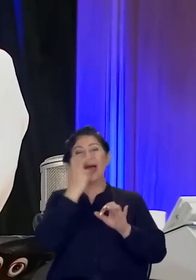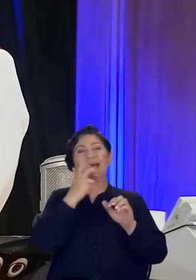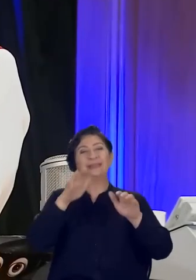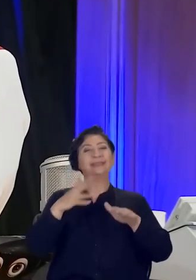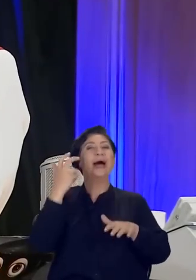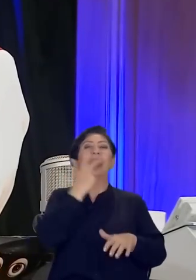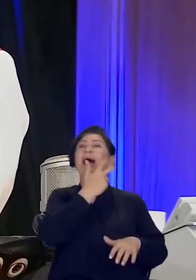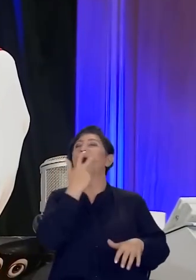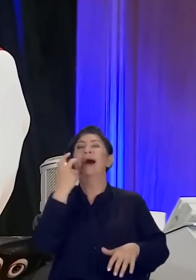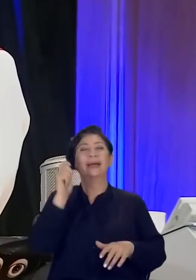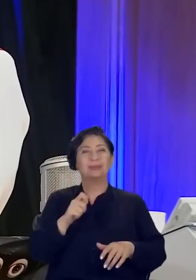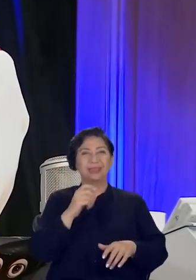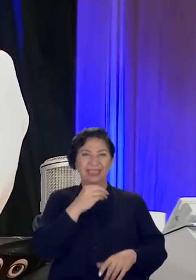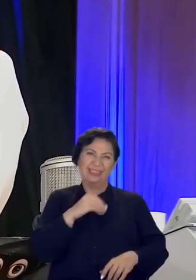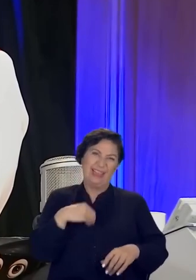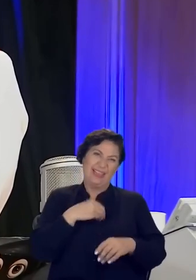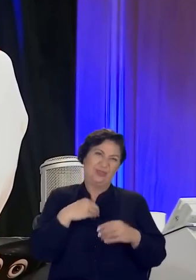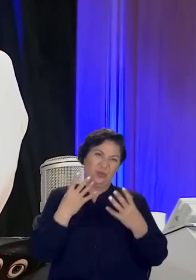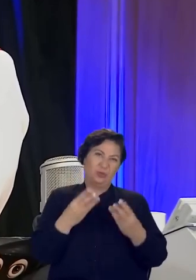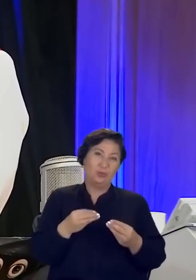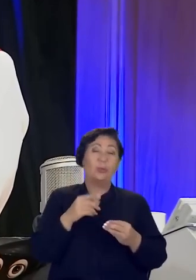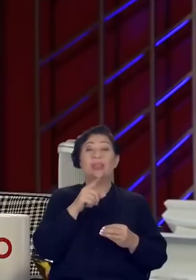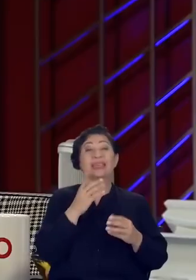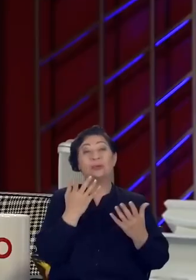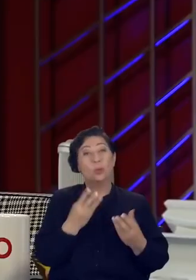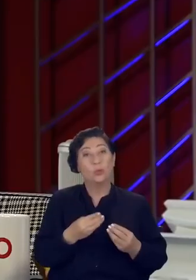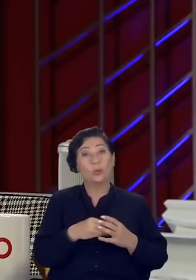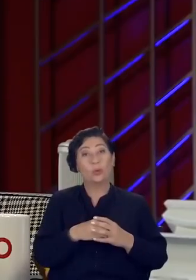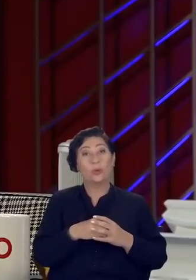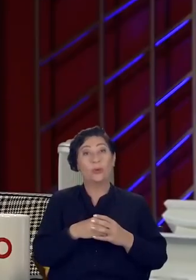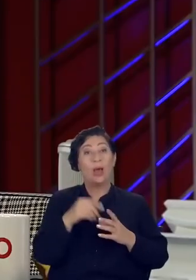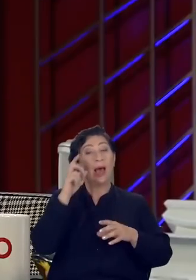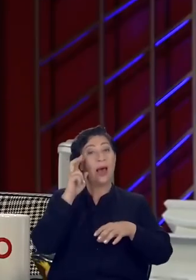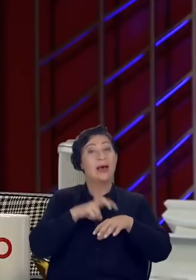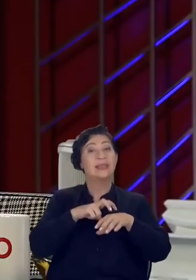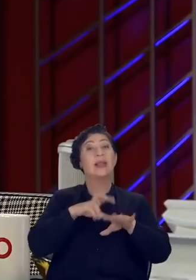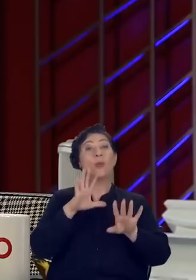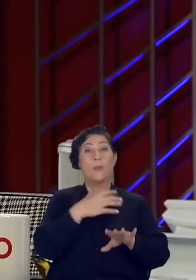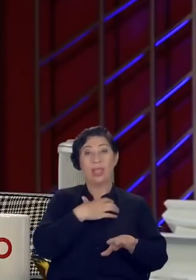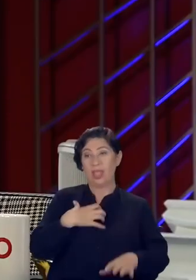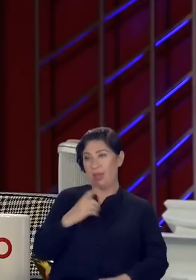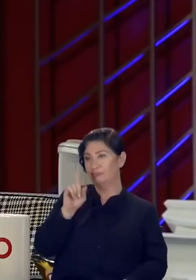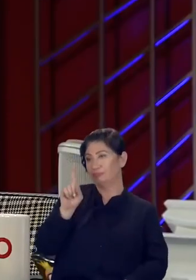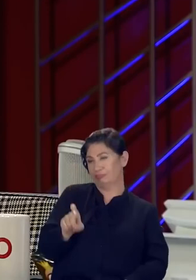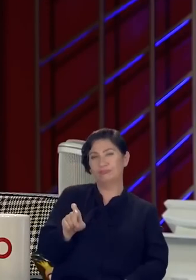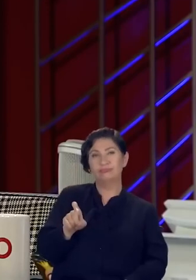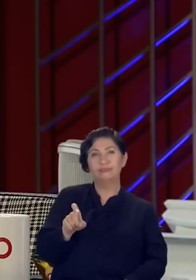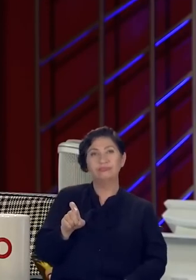vermiştim. Herhalde iğrenç olmuştur. Şöyle oldu. Bunu hatırlamıyorum aslında, anneme sordum.